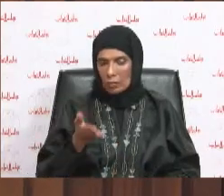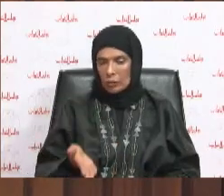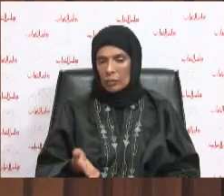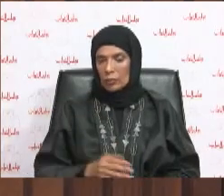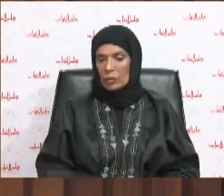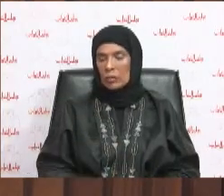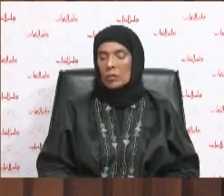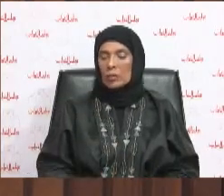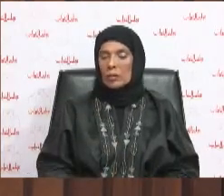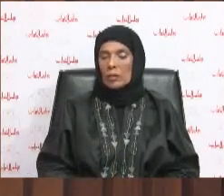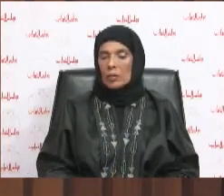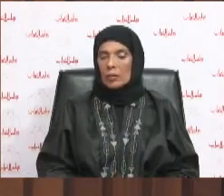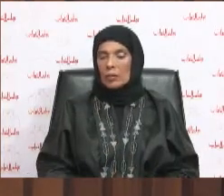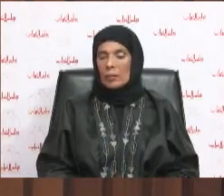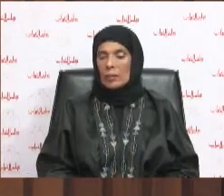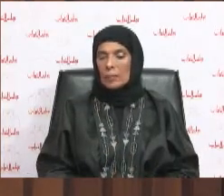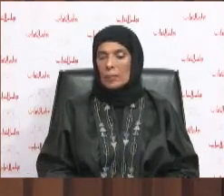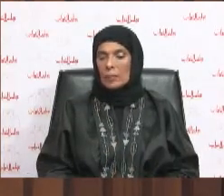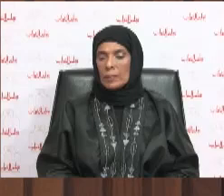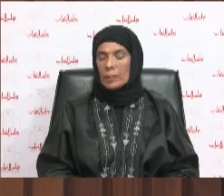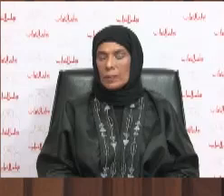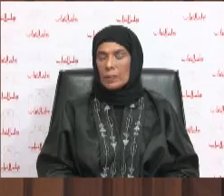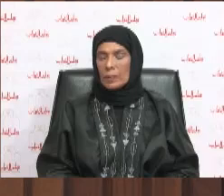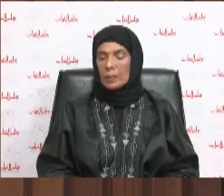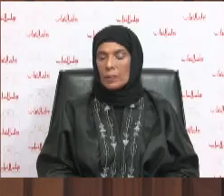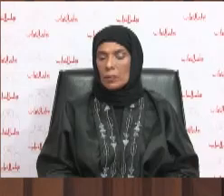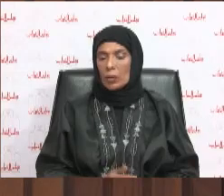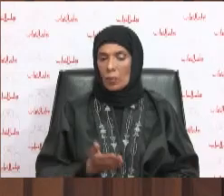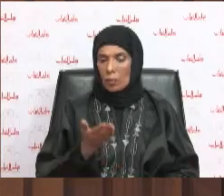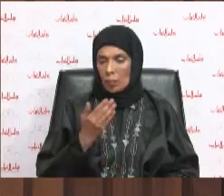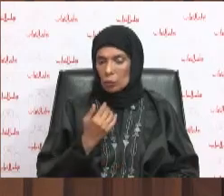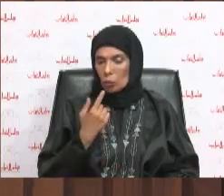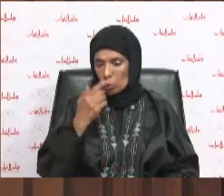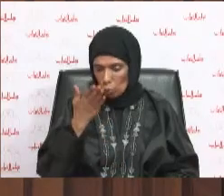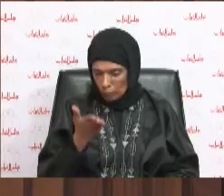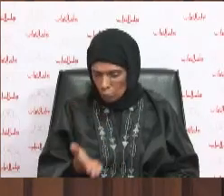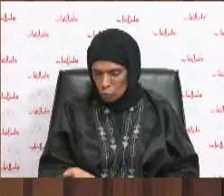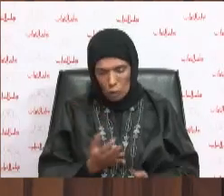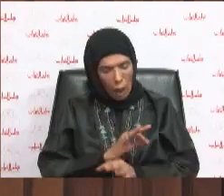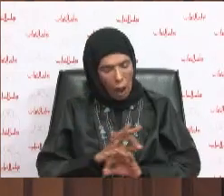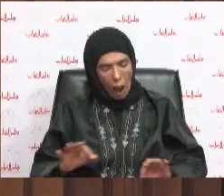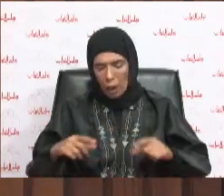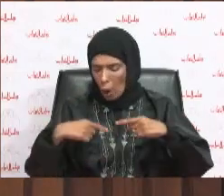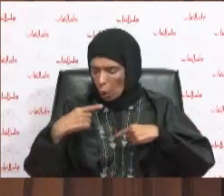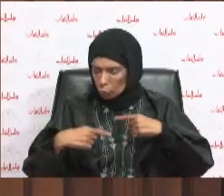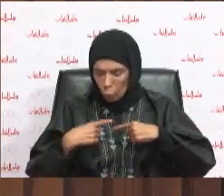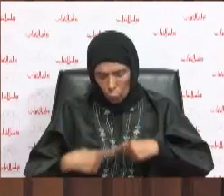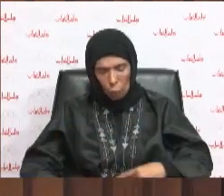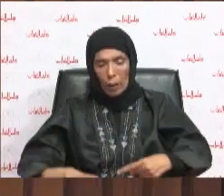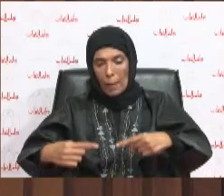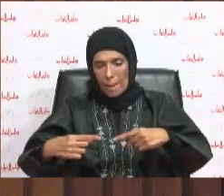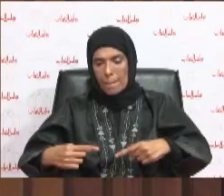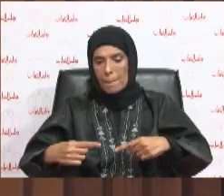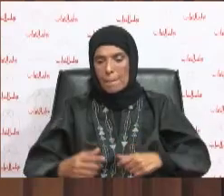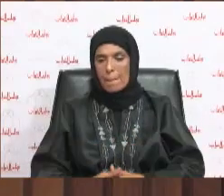والاستهلاكية الرئيسية وعدم نقصها، مع ضمان توفر خطط